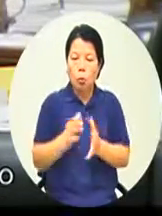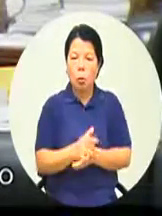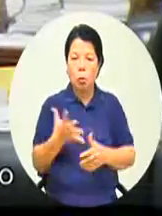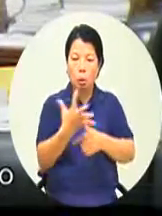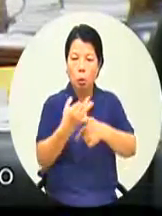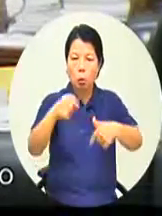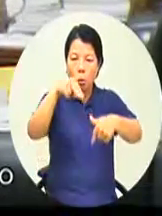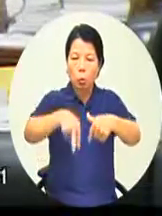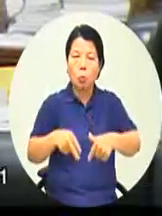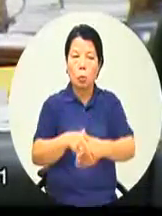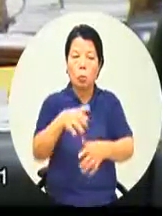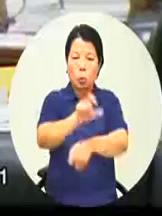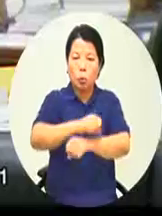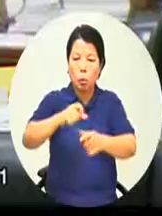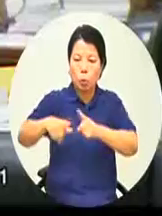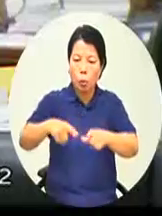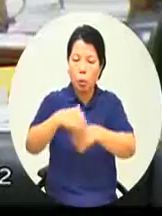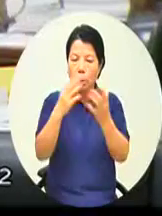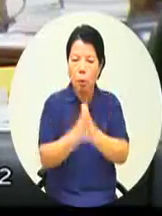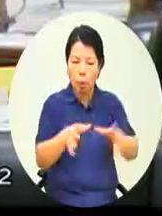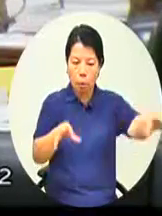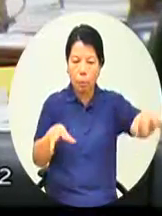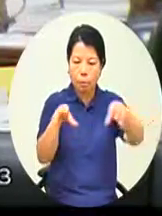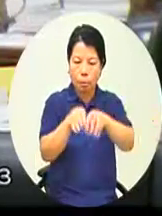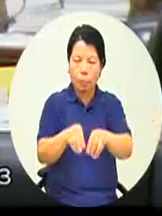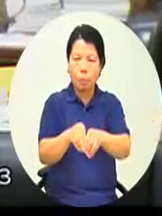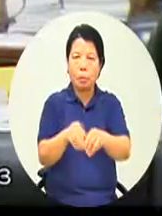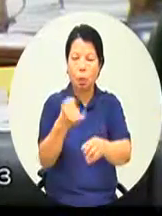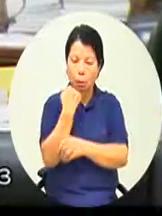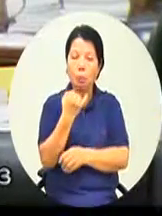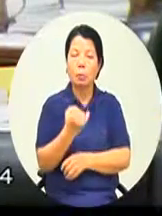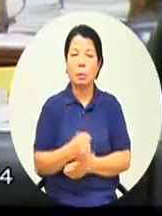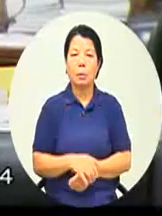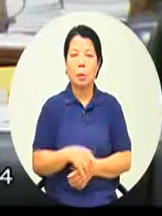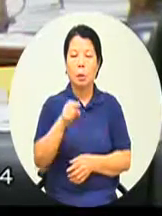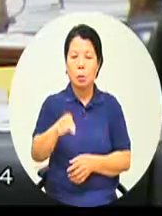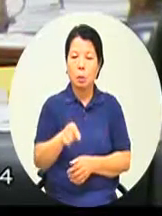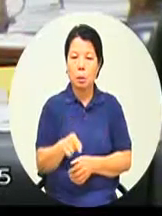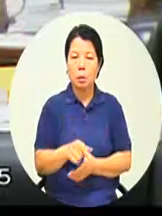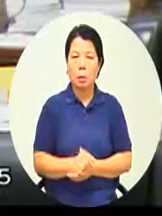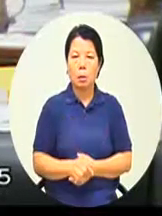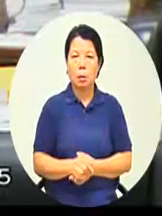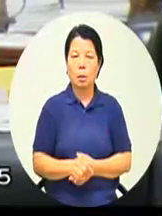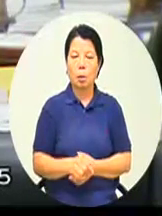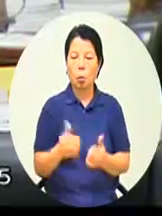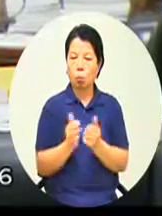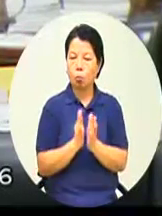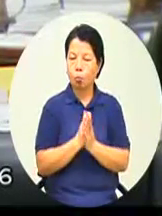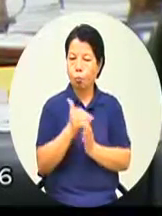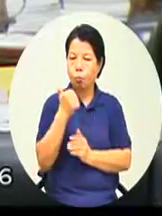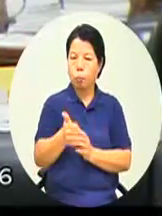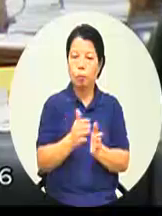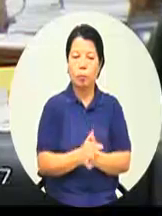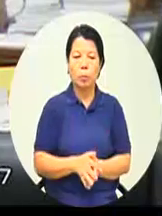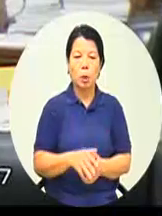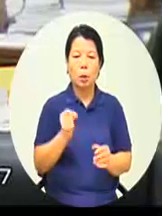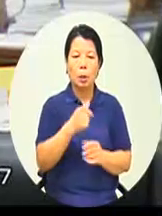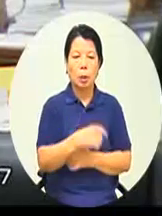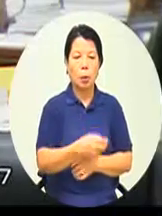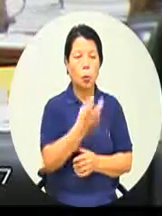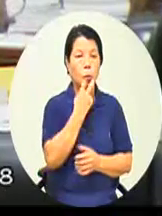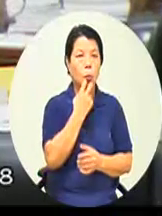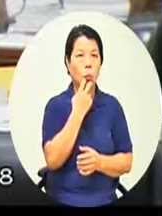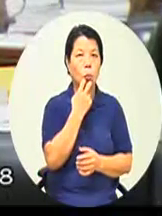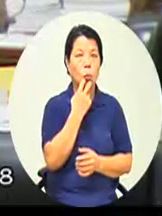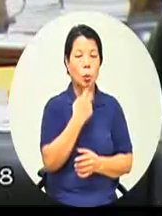员的时候也一并可以纳进来啊？那有什么不好呢？这个点其实是非常棒的，不亚于中央公园呢。 是， 它